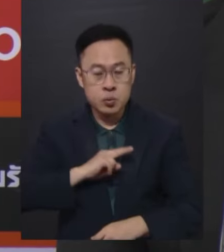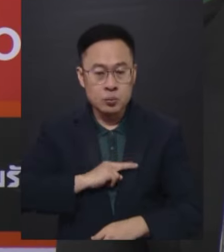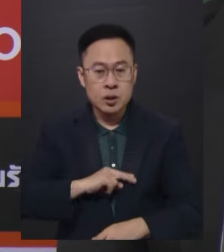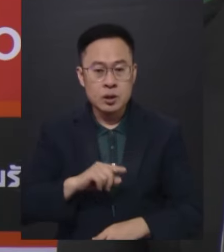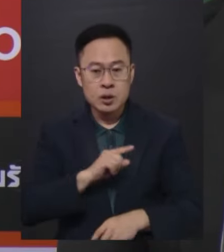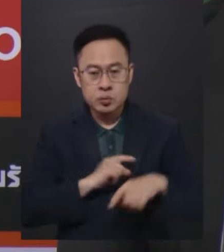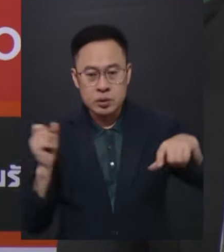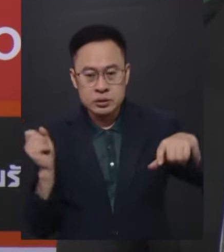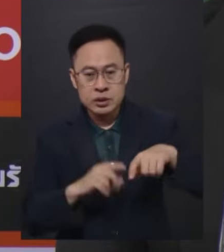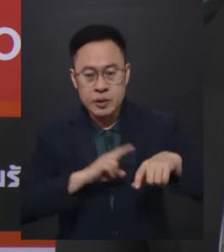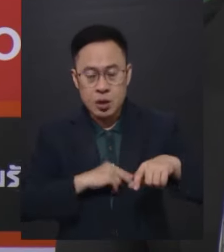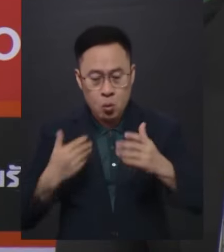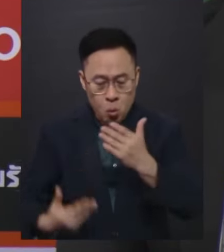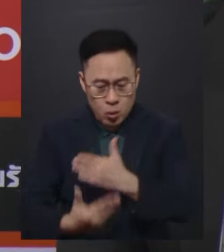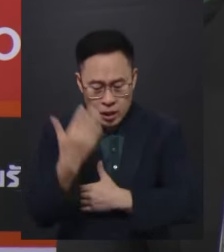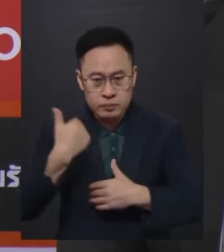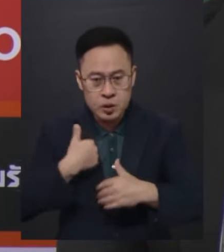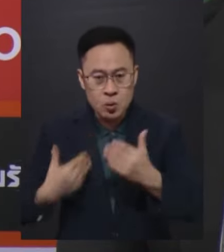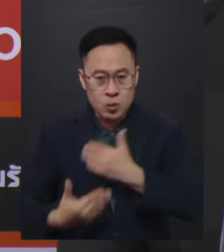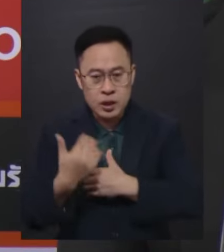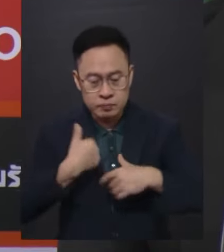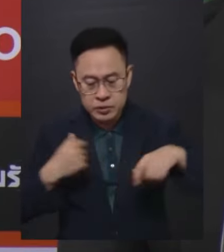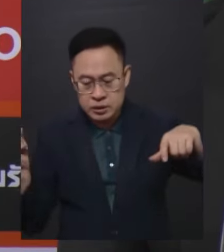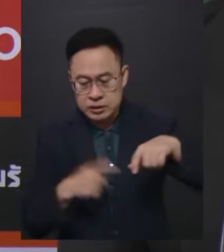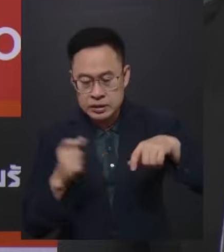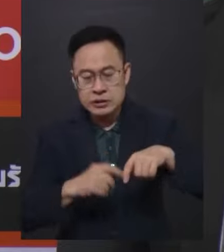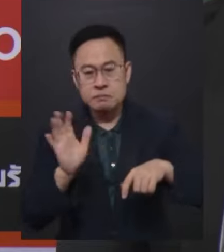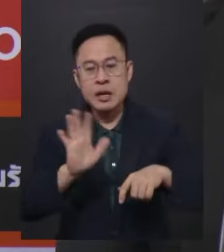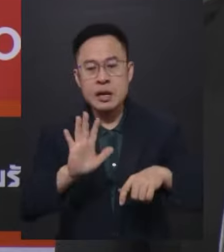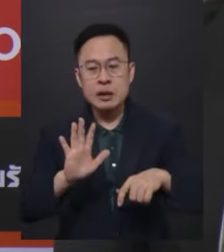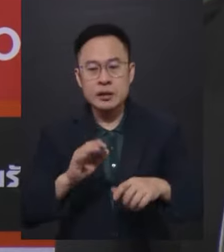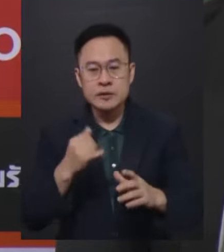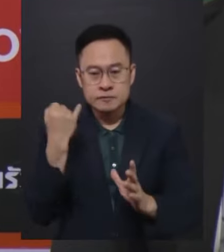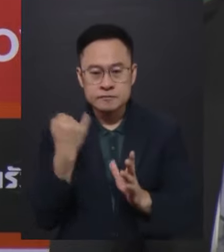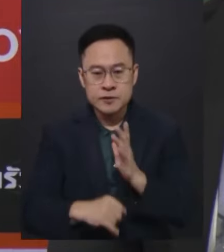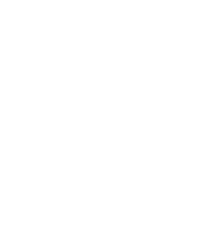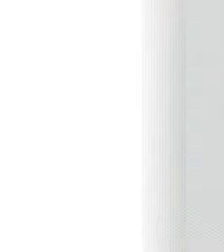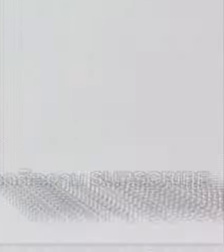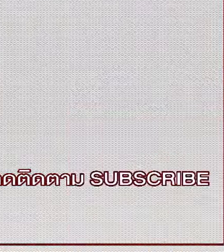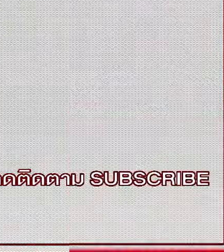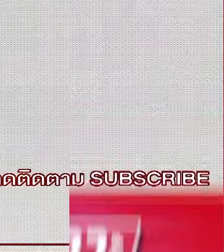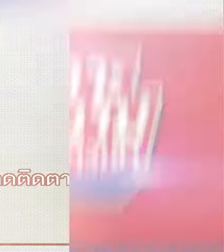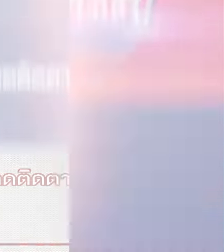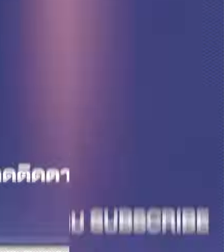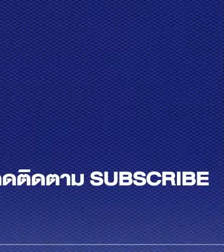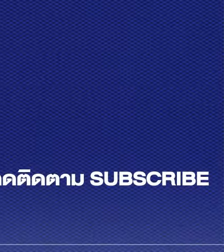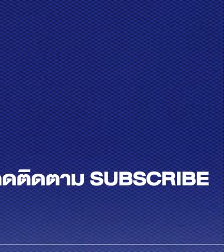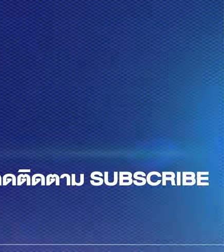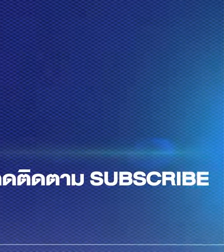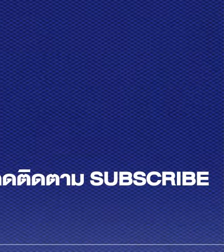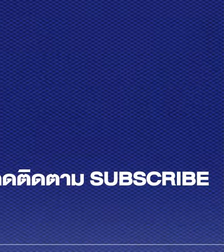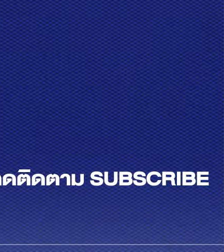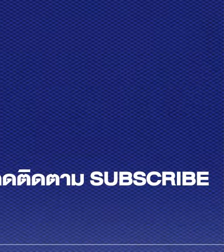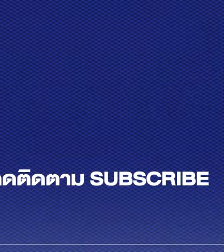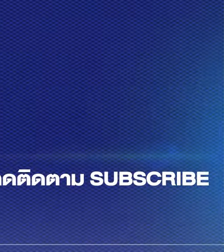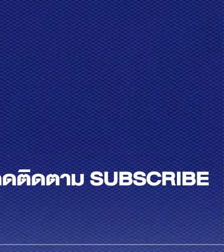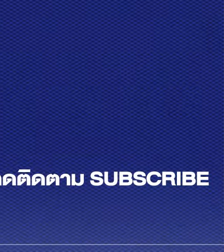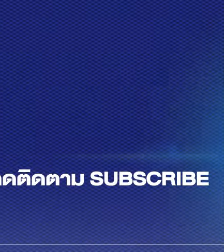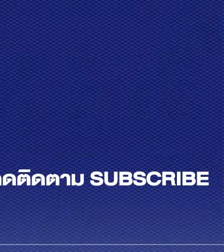ำประตูไม่ได้ทั้งที่มีโอกาสแบบเยอะอะไรเงี้ยก็โทษครับ